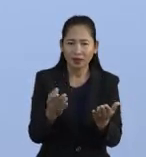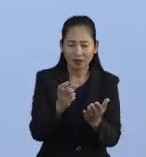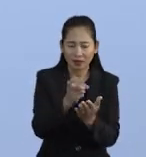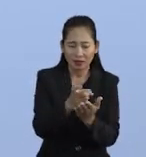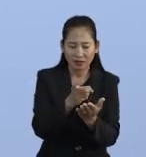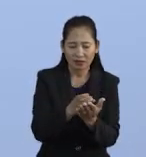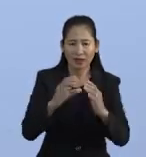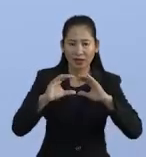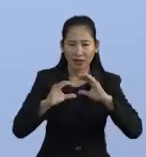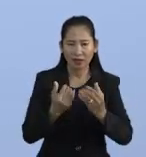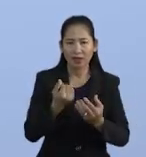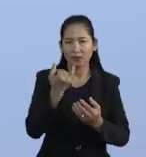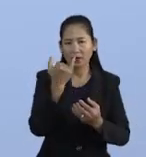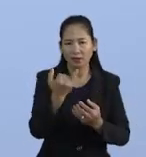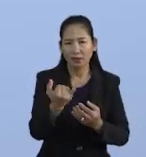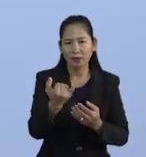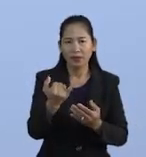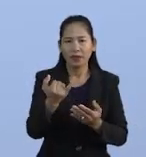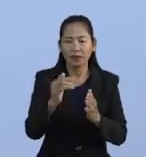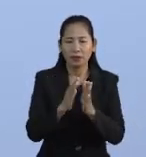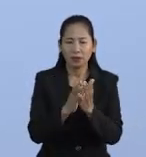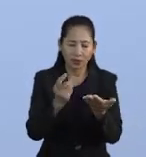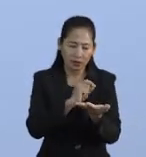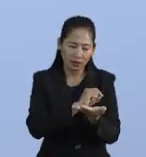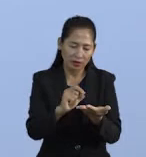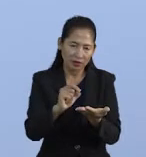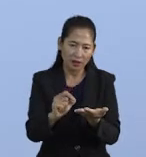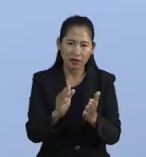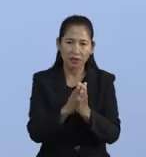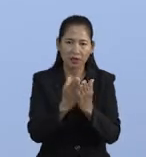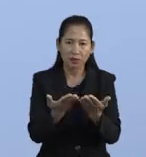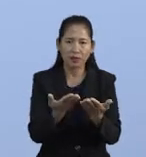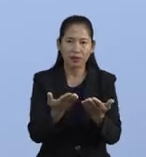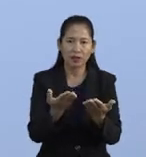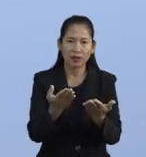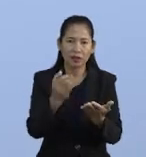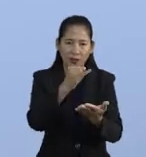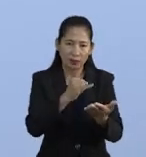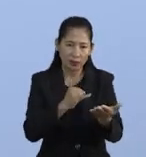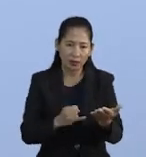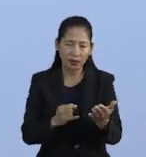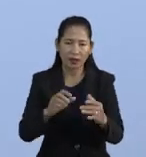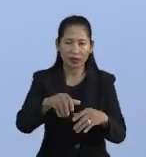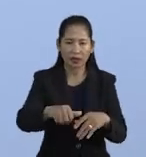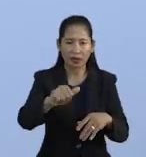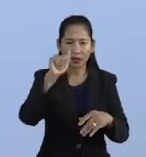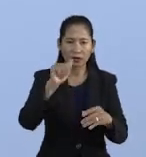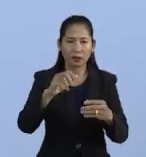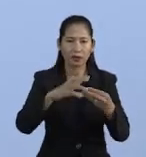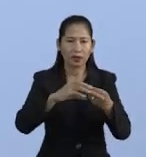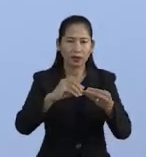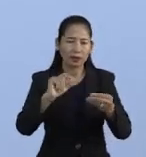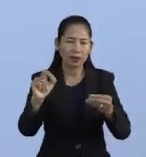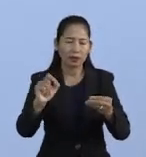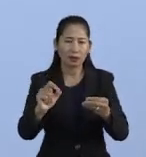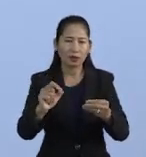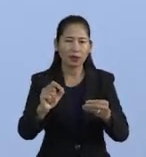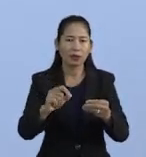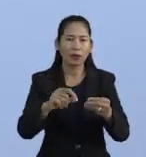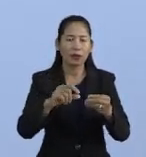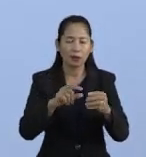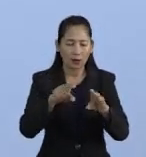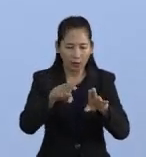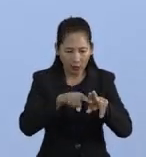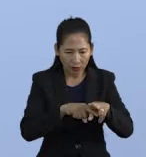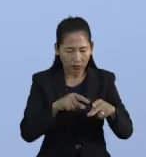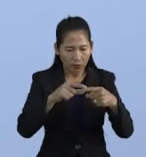cú cái này chia lại tiệm muối và sự phơi sọc xế sự phơi riêng cái này chuyên muốn để xó bịch bằng toát